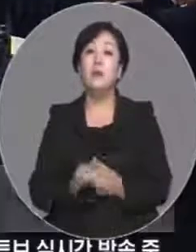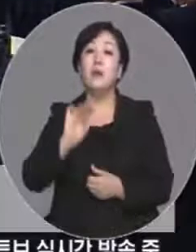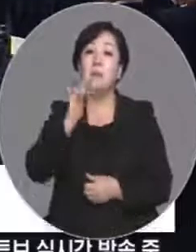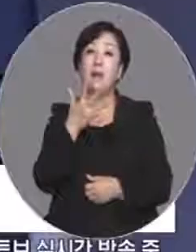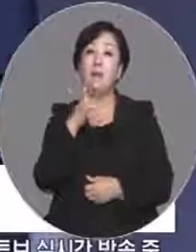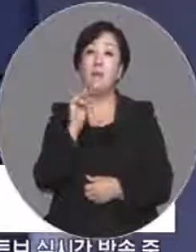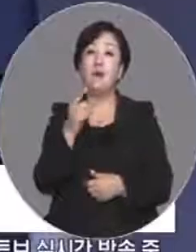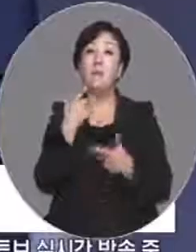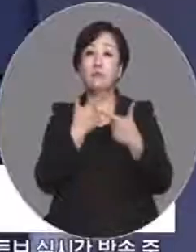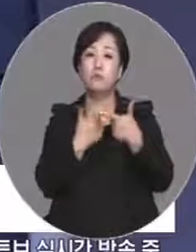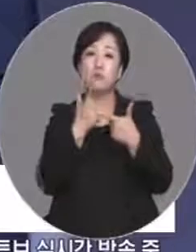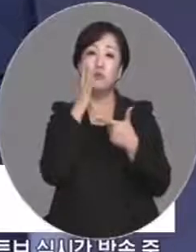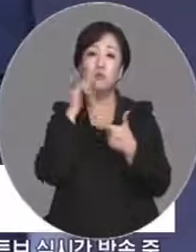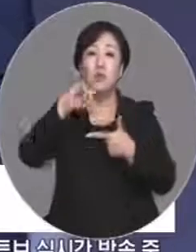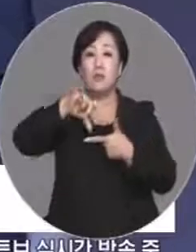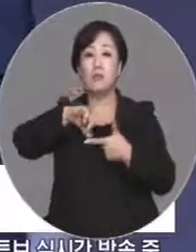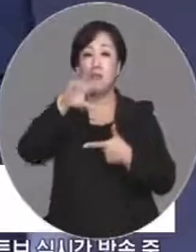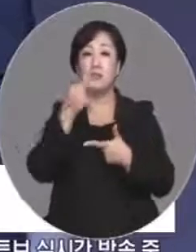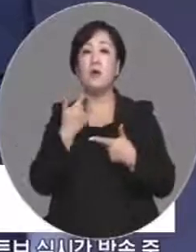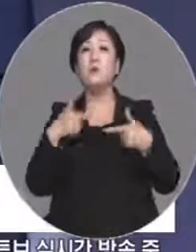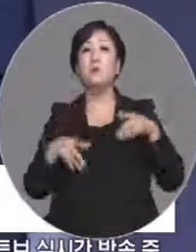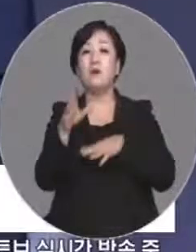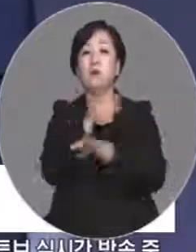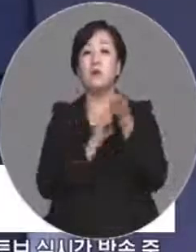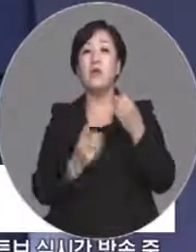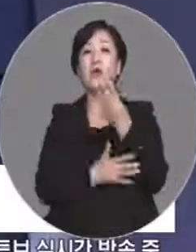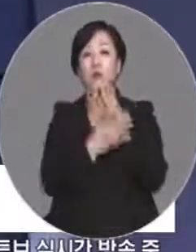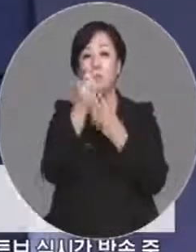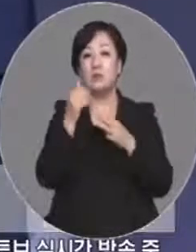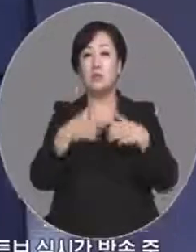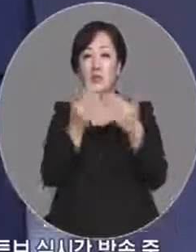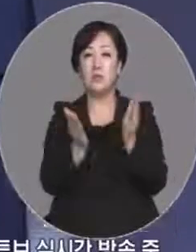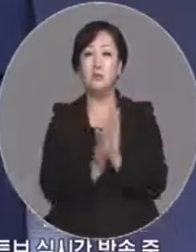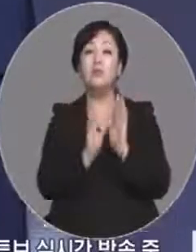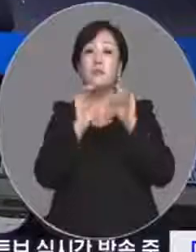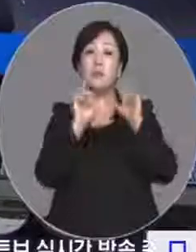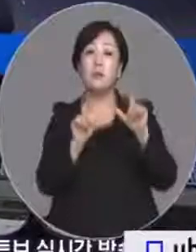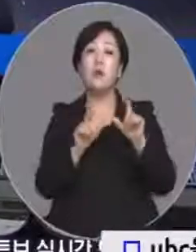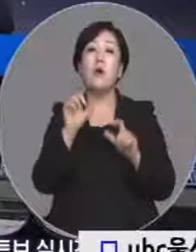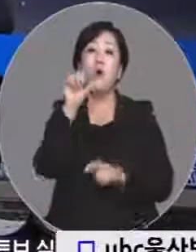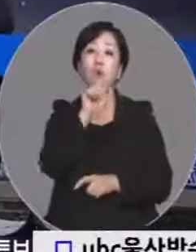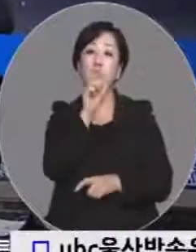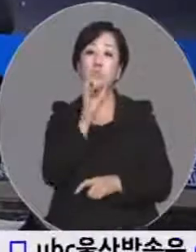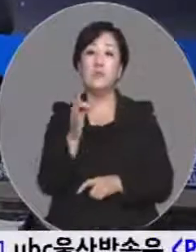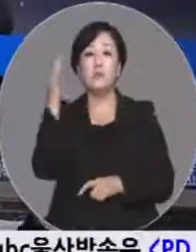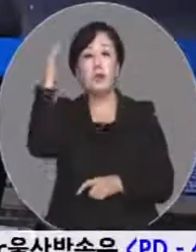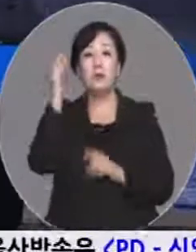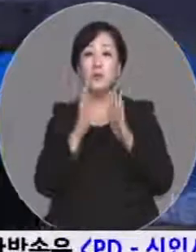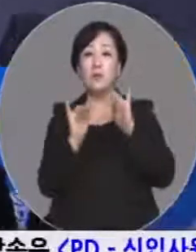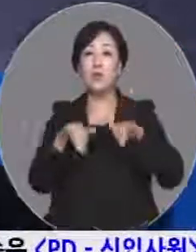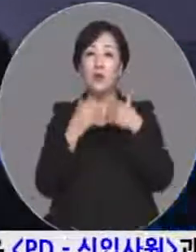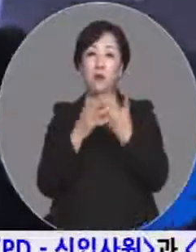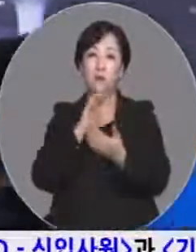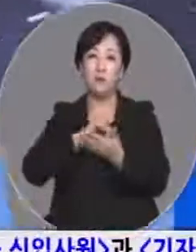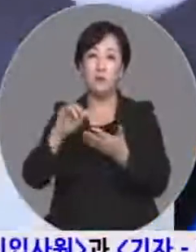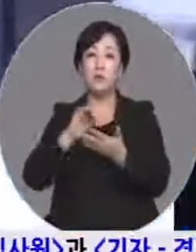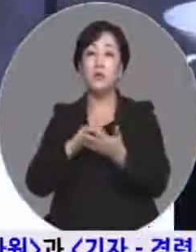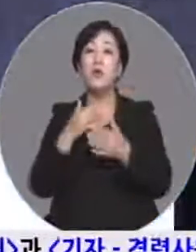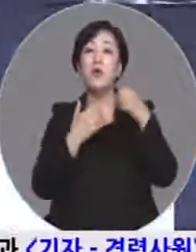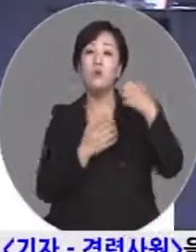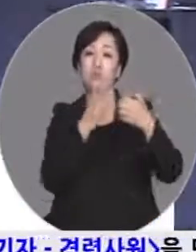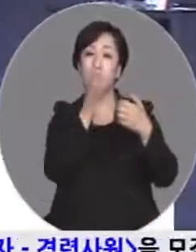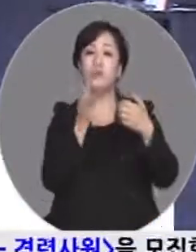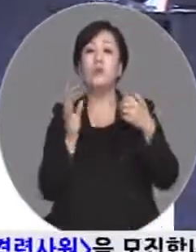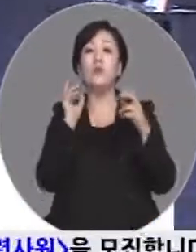800만 부울경이 경제 원팀을 천명했습니다. 우리나라 인구의 50%, 100대 기업 본사의